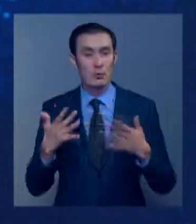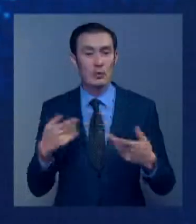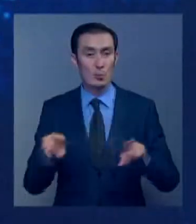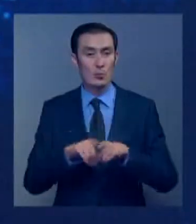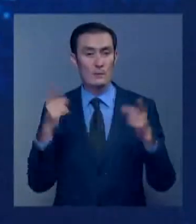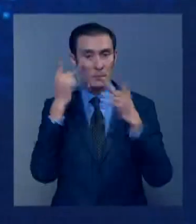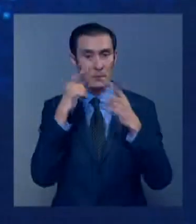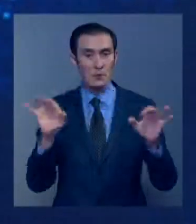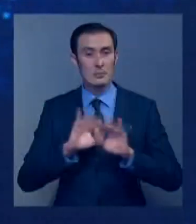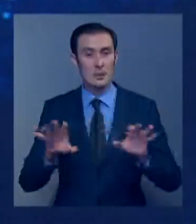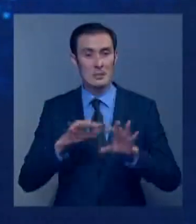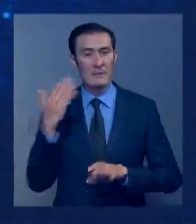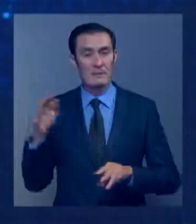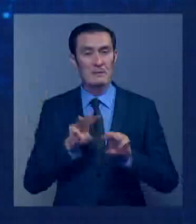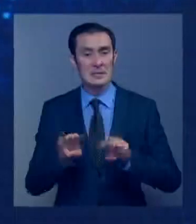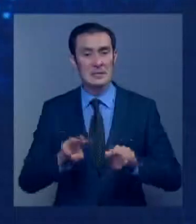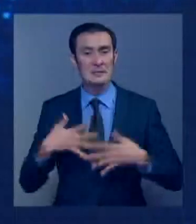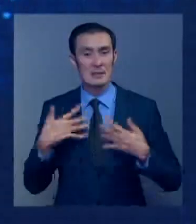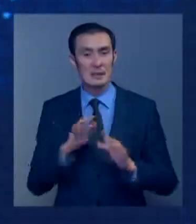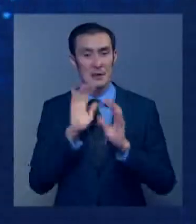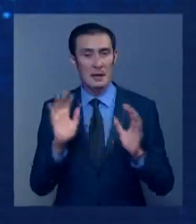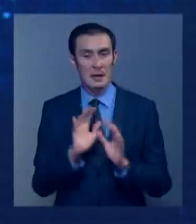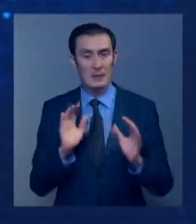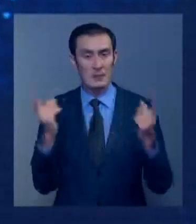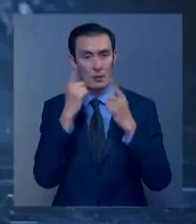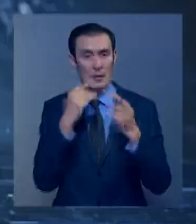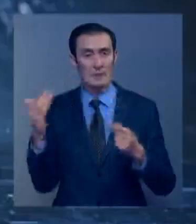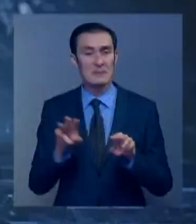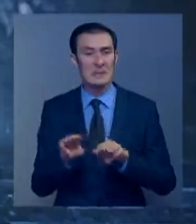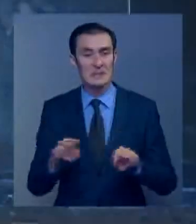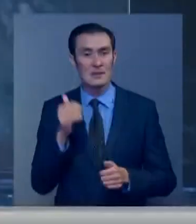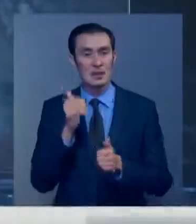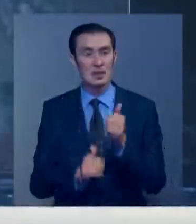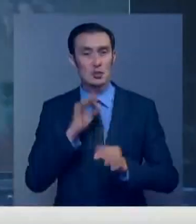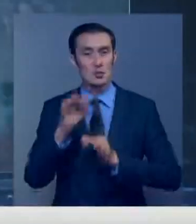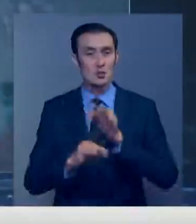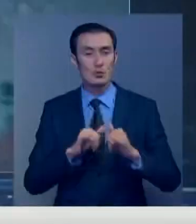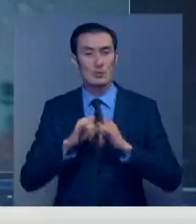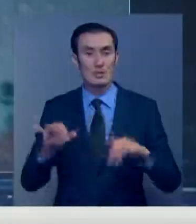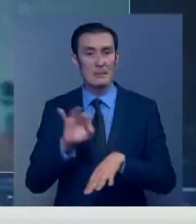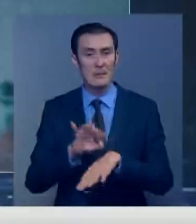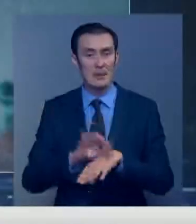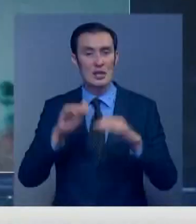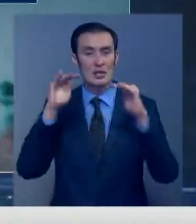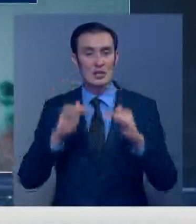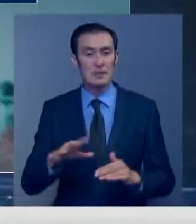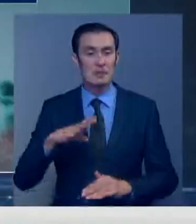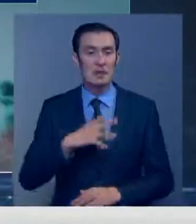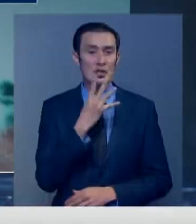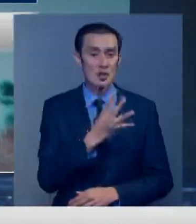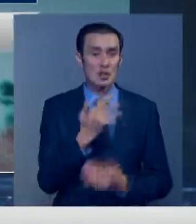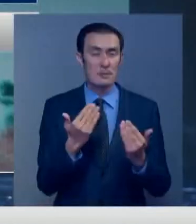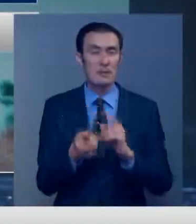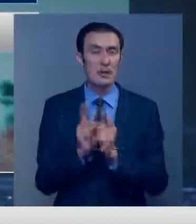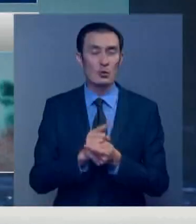64%. Такую информацию предоставили в Министерстве здравоохранения. По данным ведомства, ежесуточный прирост заболеваемости снижен с 4 до